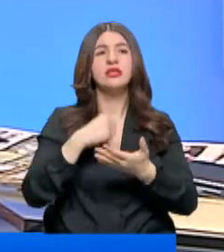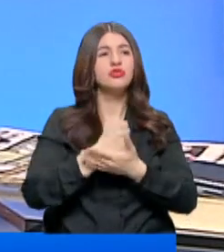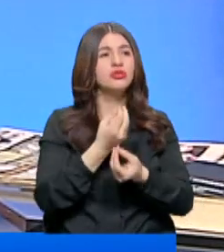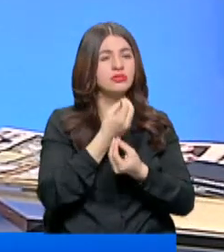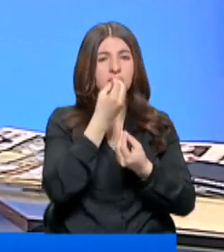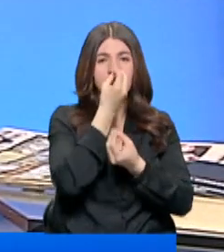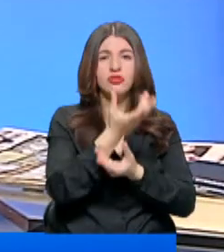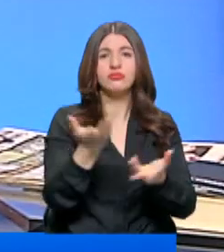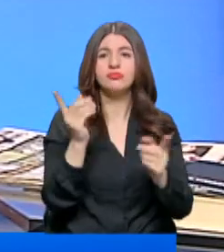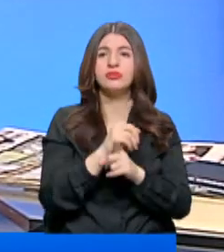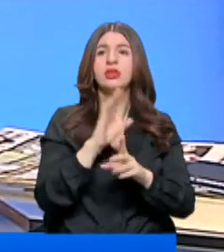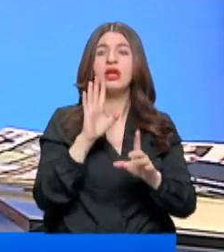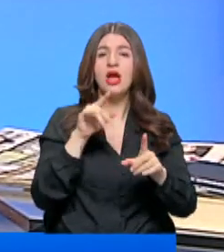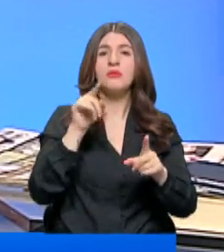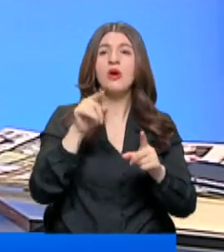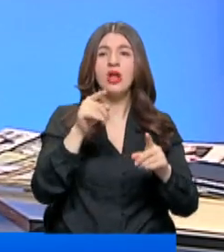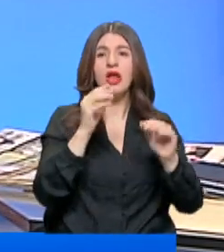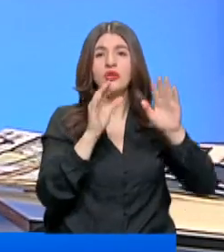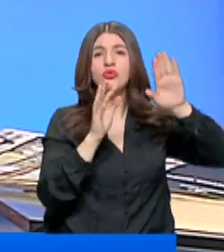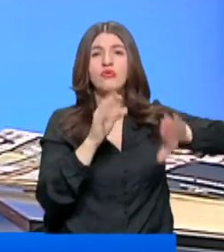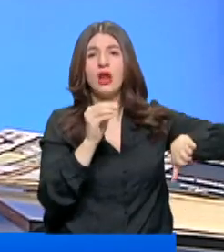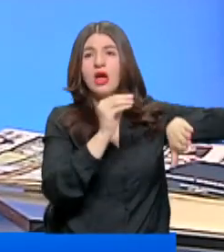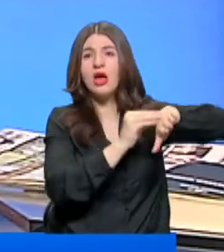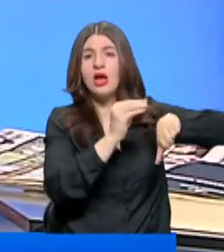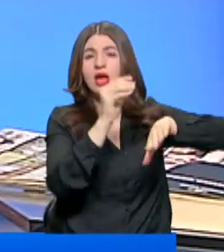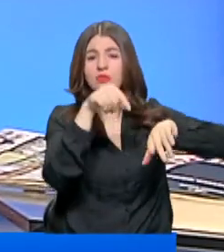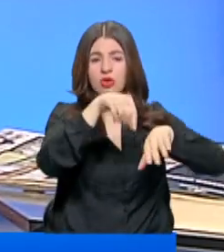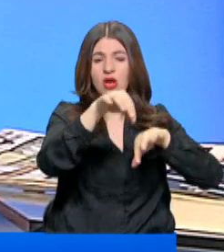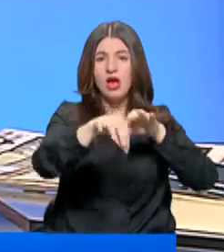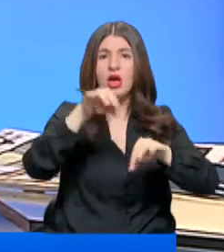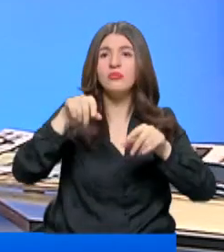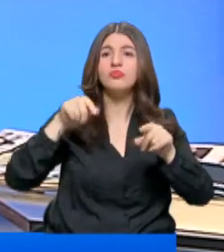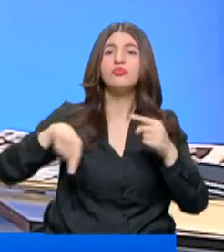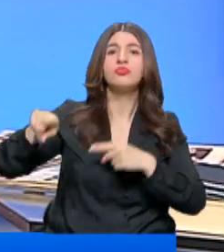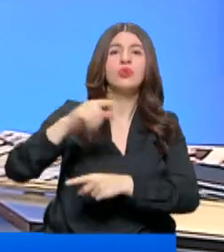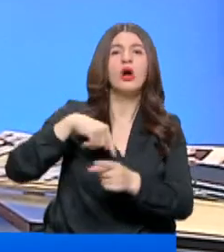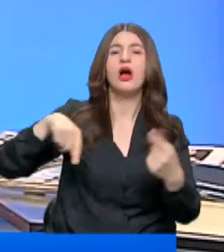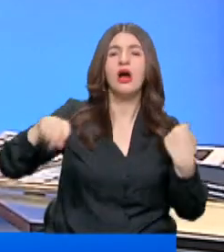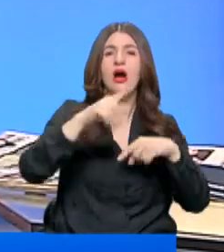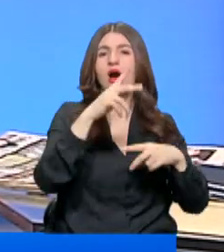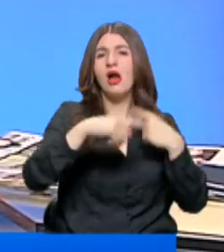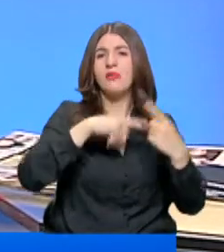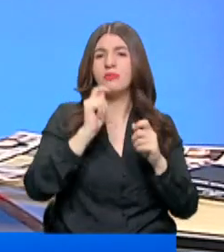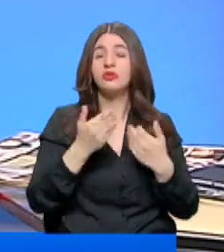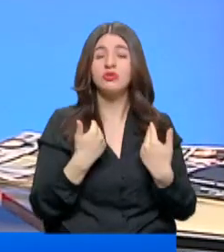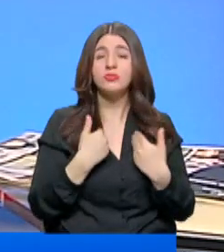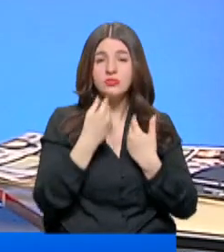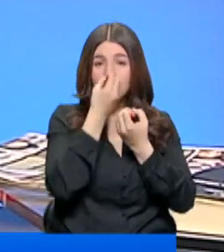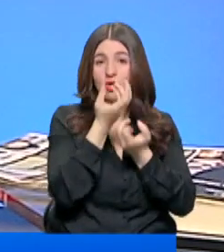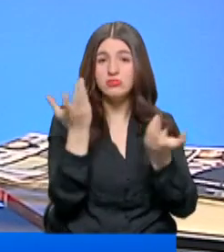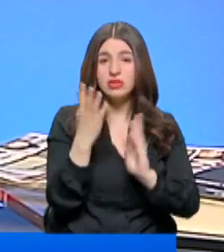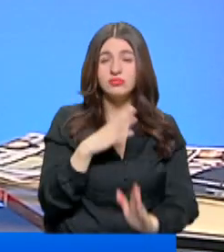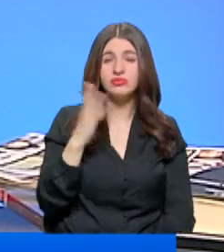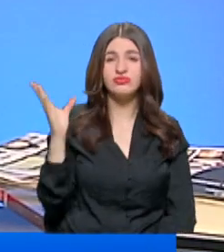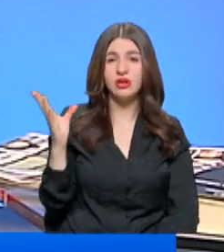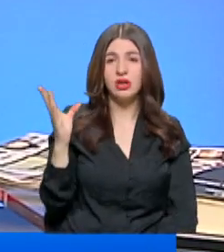yeşilliği refüjlere ektiğimiz o Fidanlar Hani buralarda arıyoruz Oysa bizim ormanlarımız